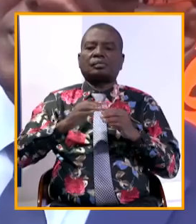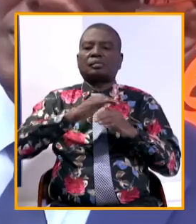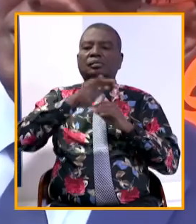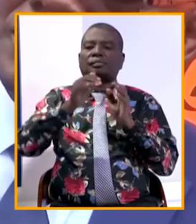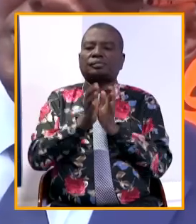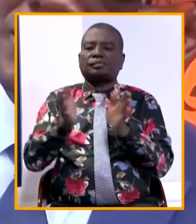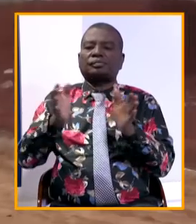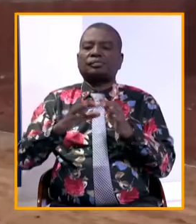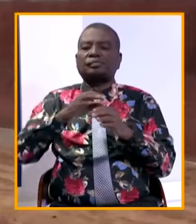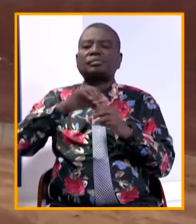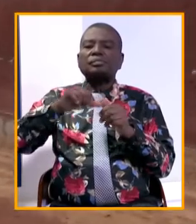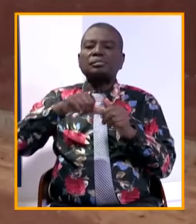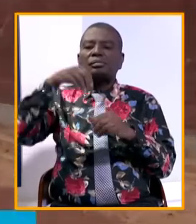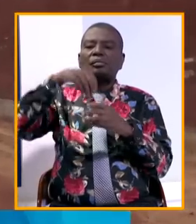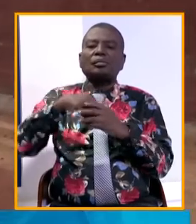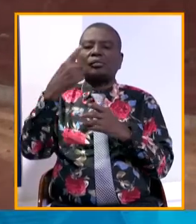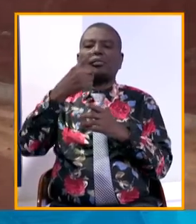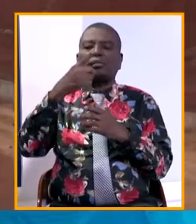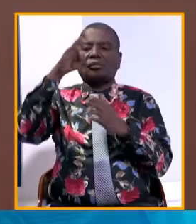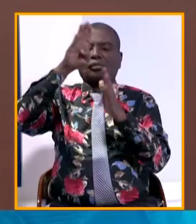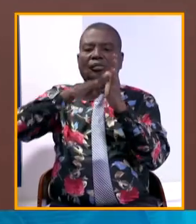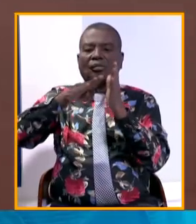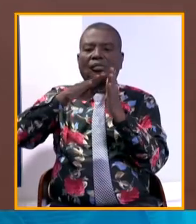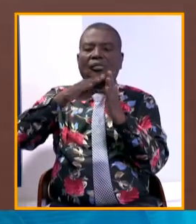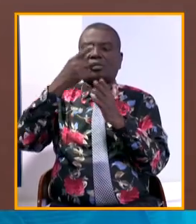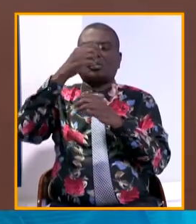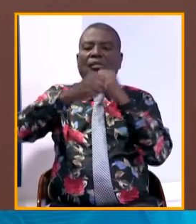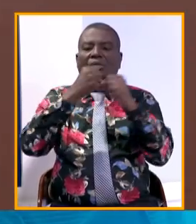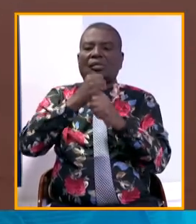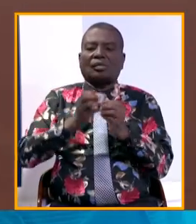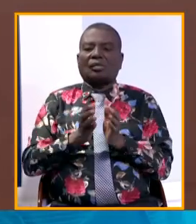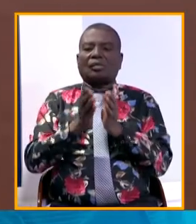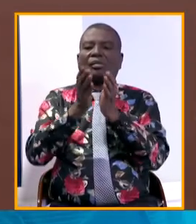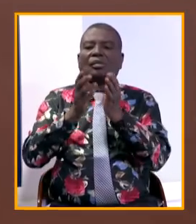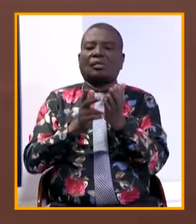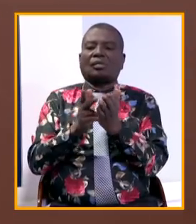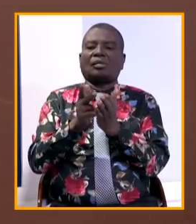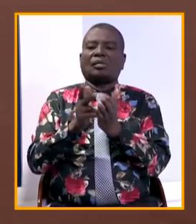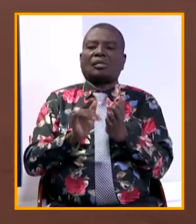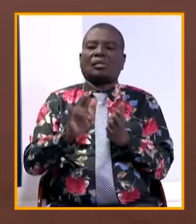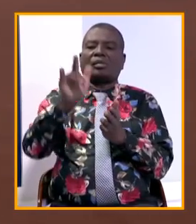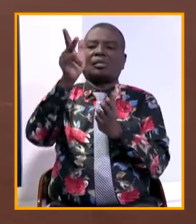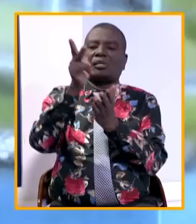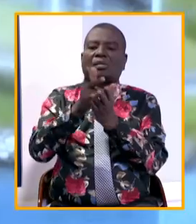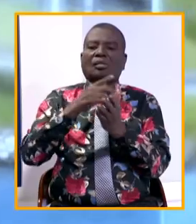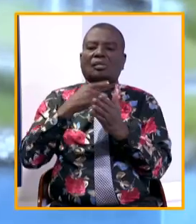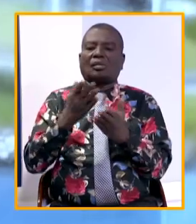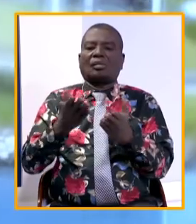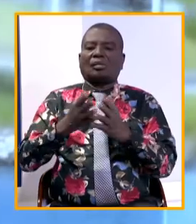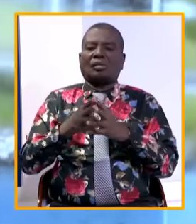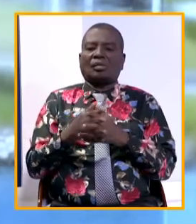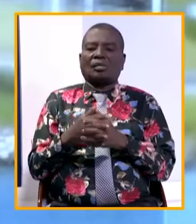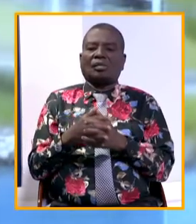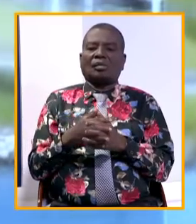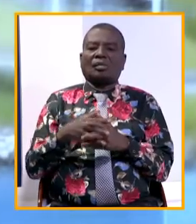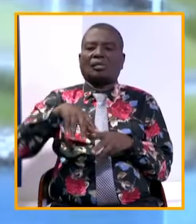cet important projet. Dans moins d'une année, l'aéroport de Korogo sera livré pour de meilleures dessertes.